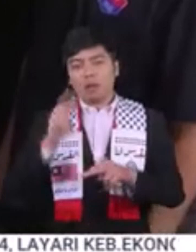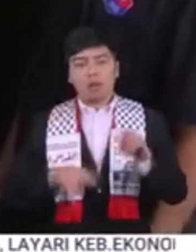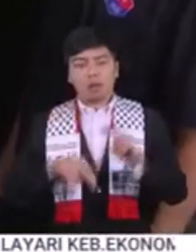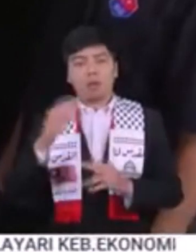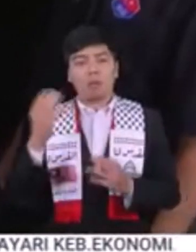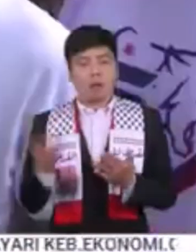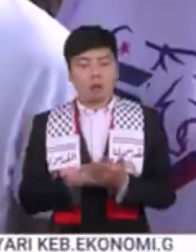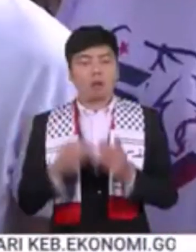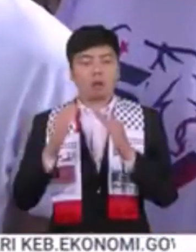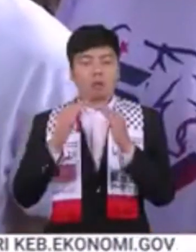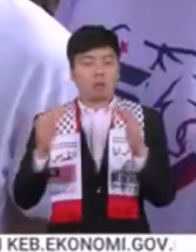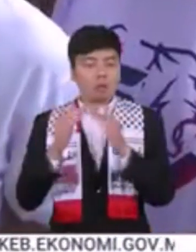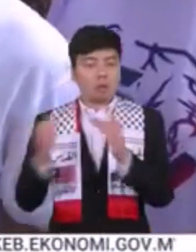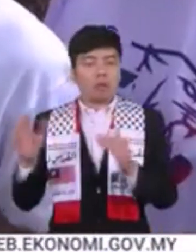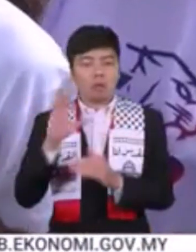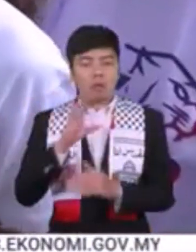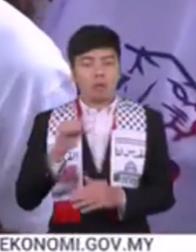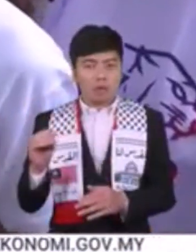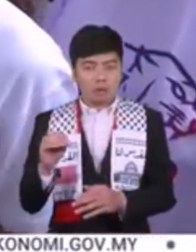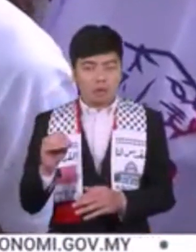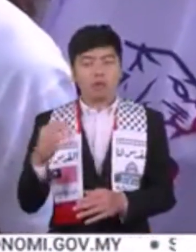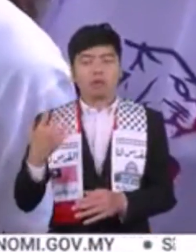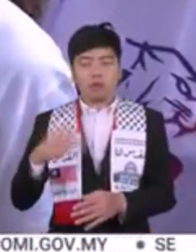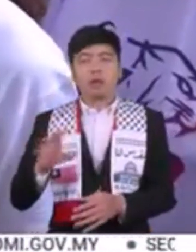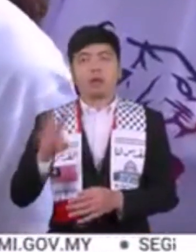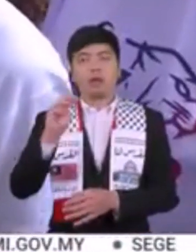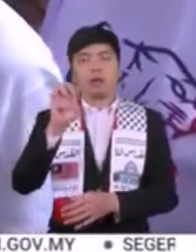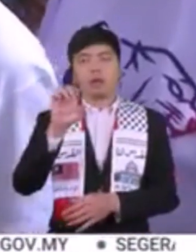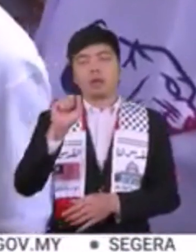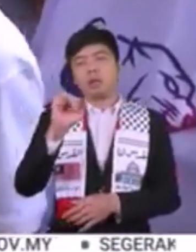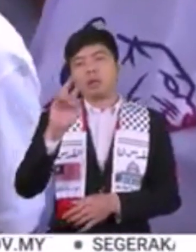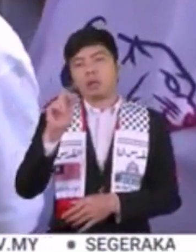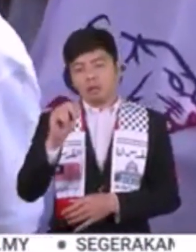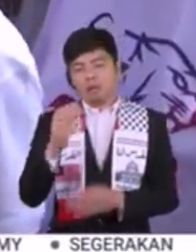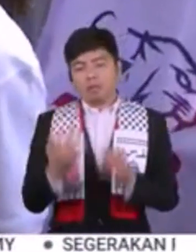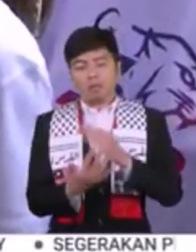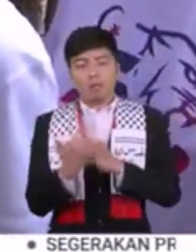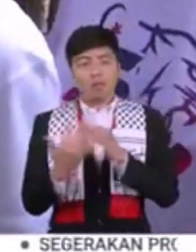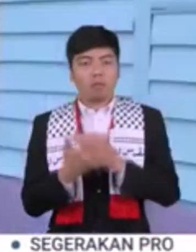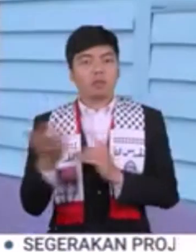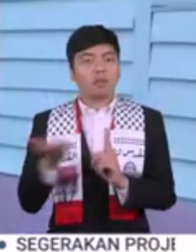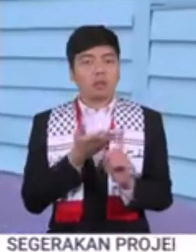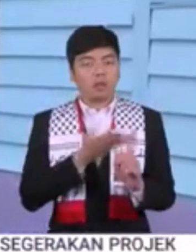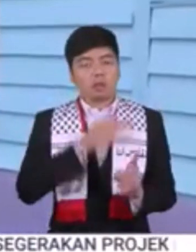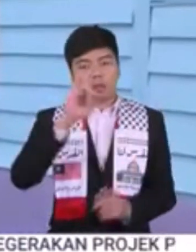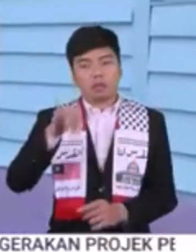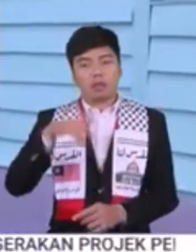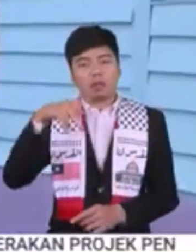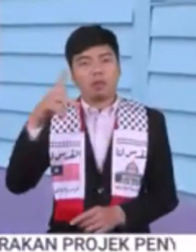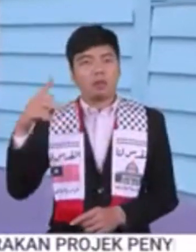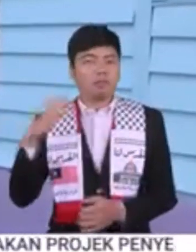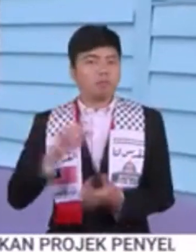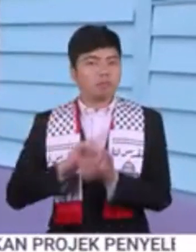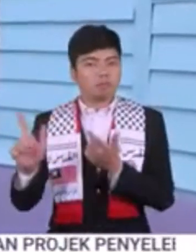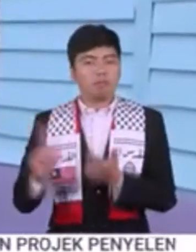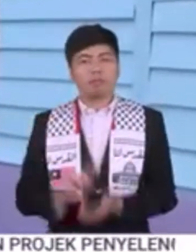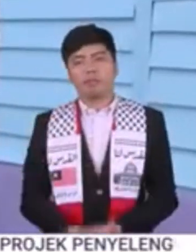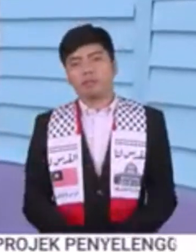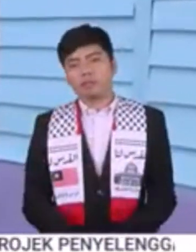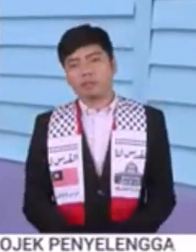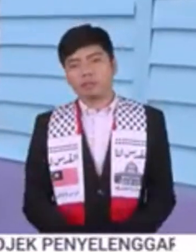baru rumah manakala dua unit mesin rumput diserahkan kepada 667 jpkk dalam Majlis sama